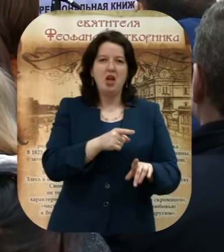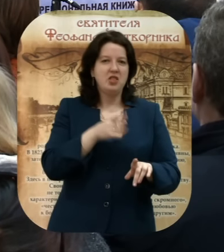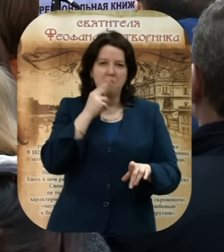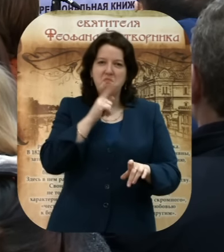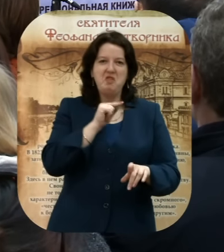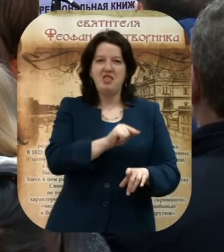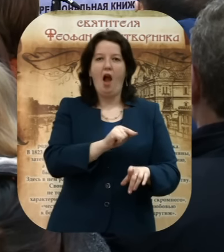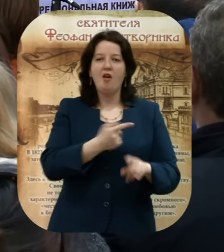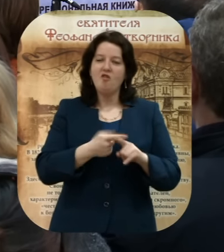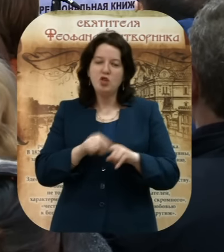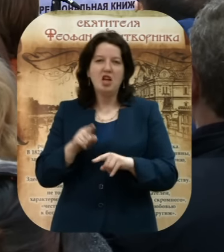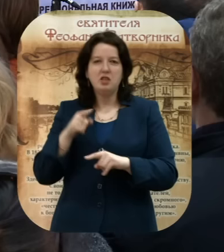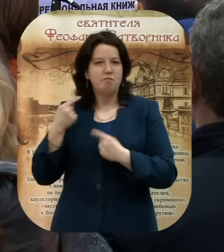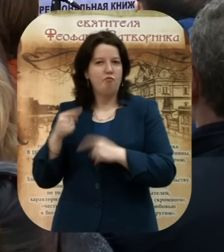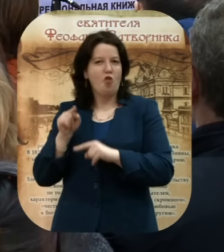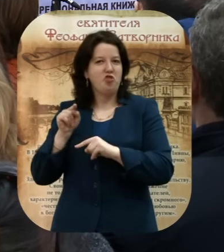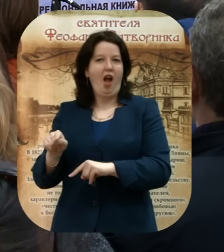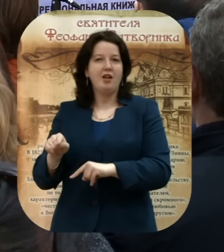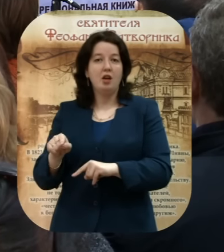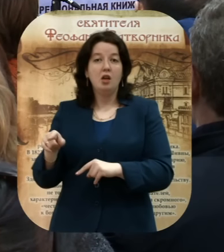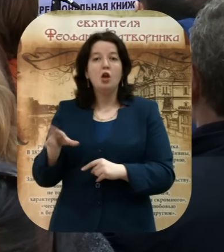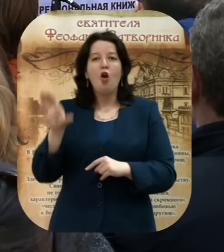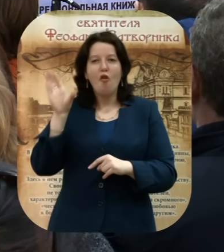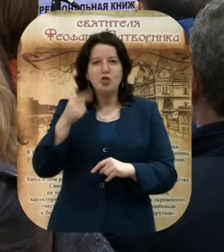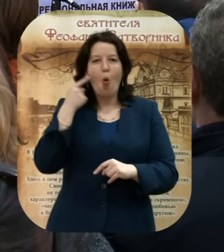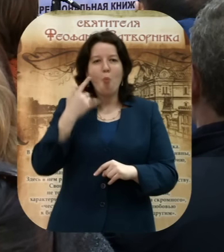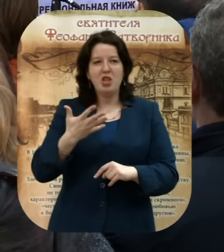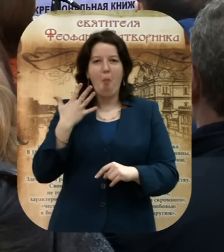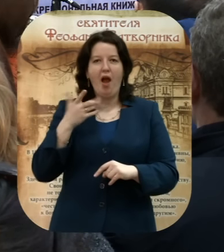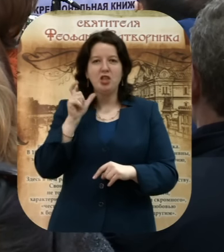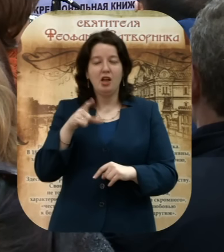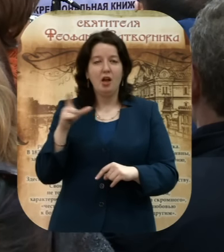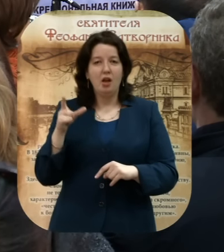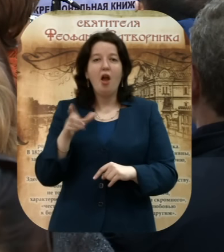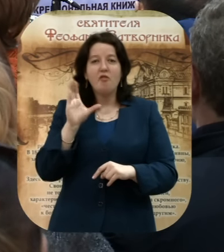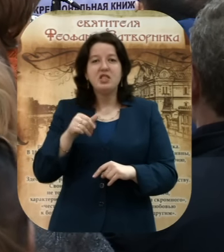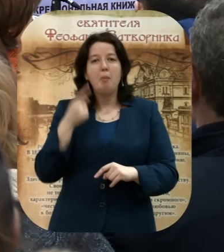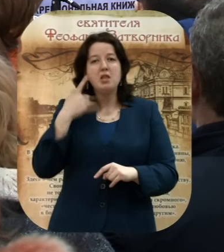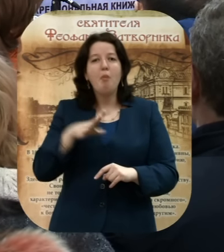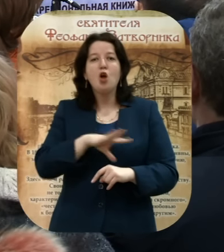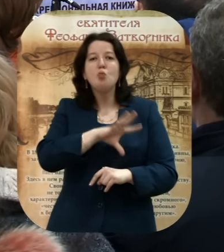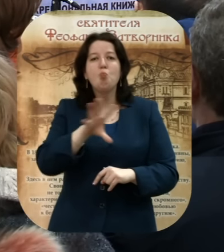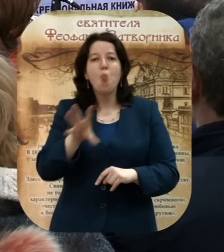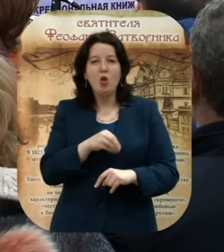да, сяк, и так далее. Мы же все понимаем, мы понимаем больше, чем все они.